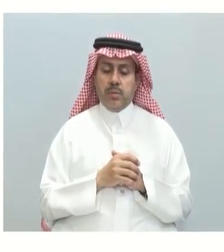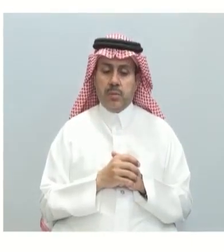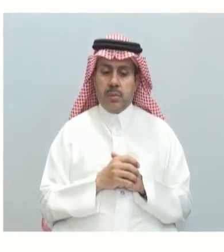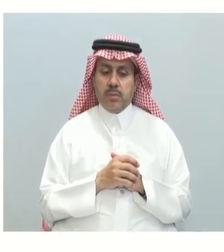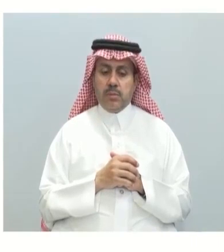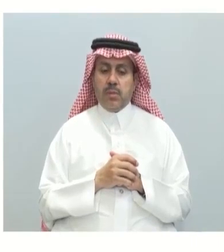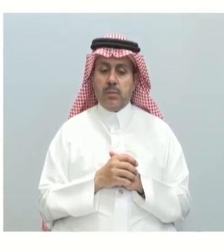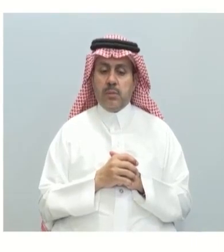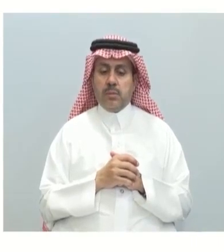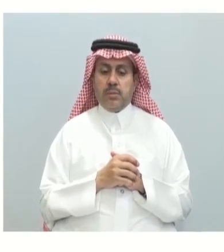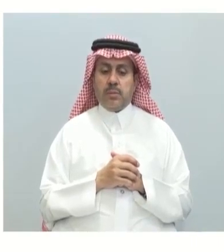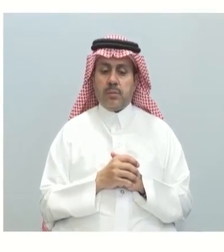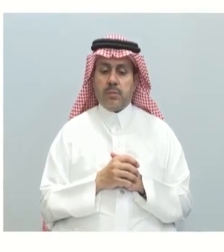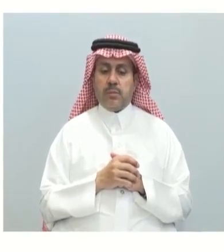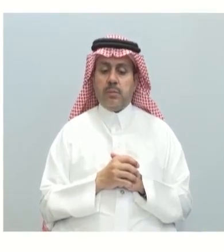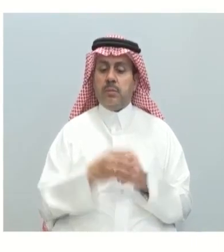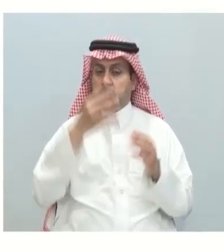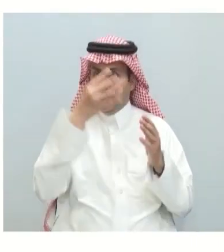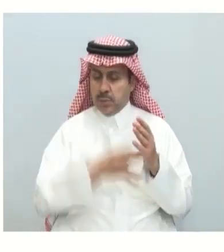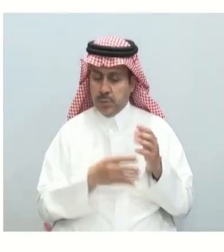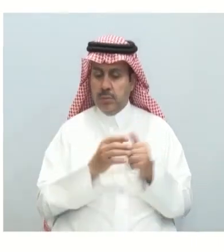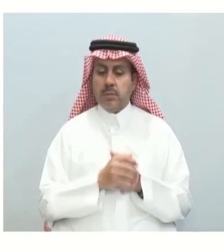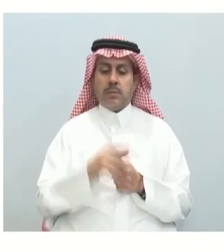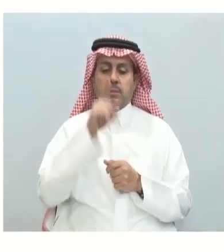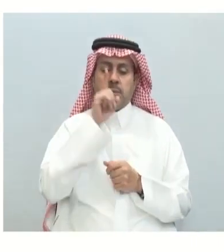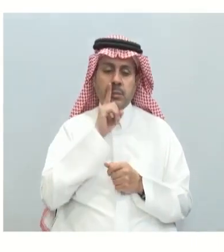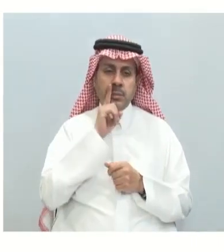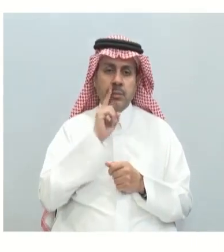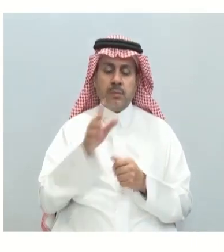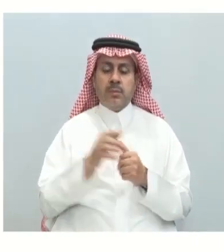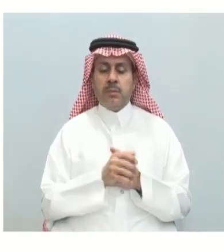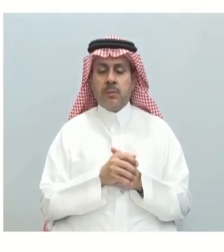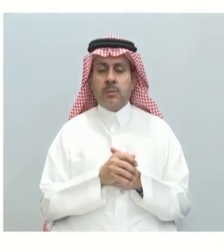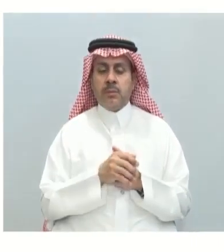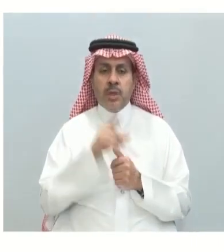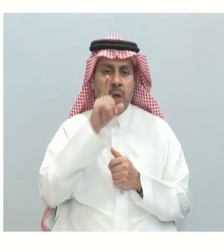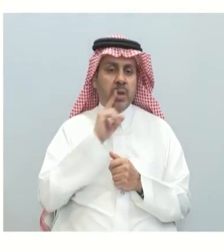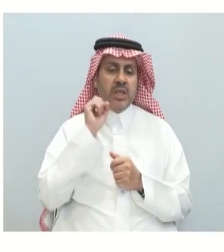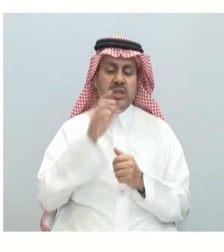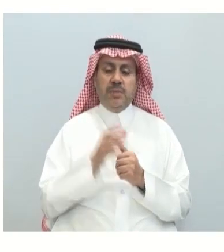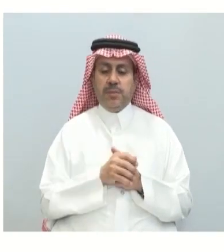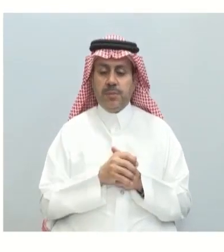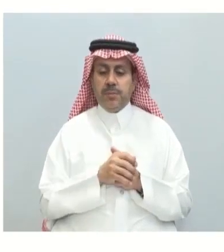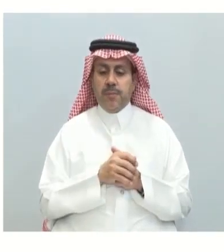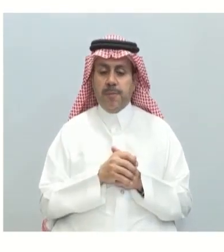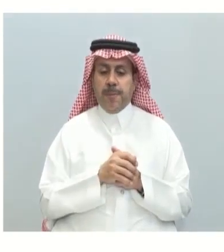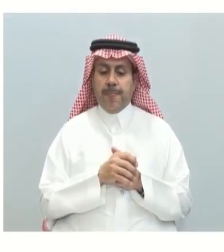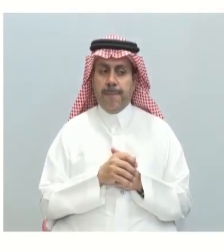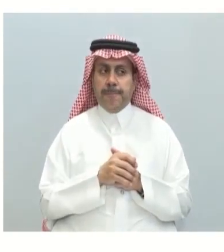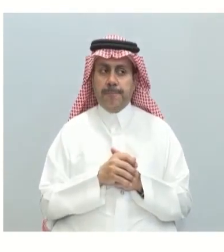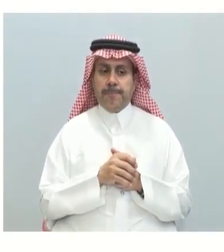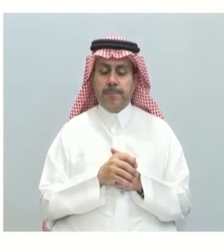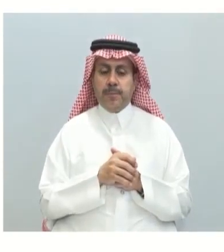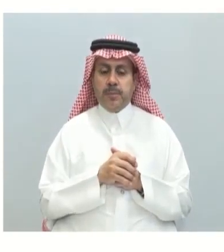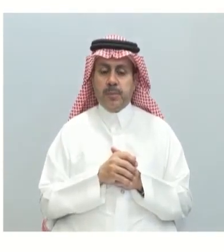هذه العباره وعلى هذا المعنى ناتي الى العباره التي بعدها مشروعيه الاستعاذه بالله من الشيطان